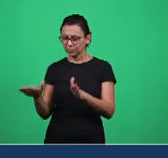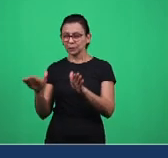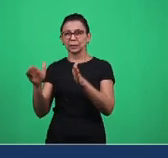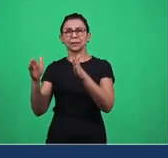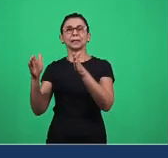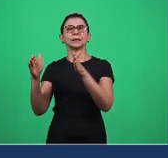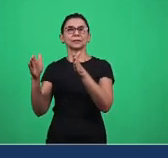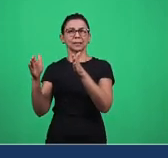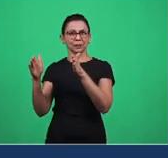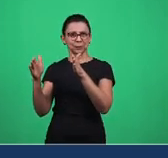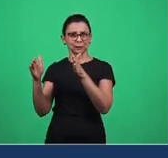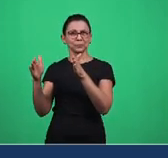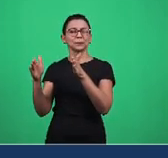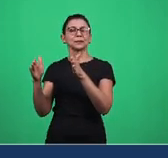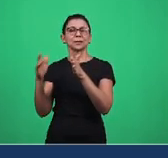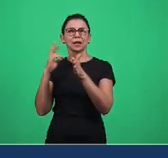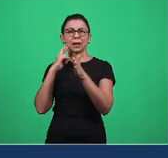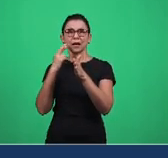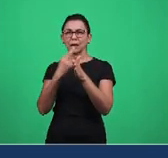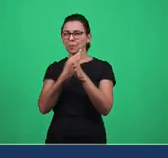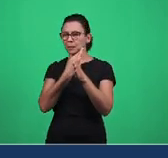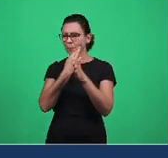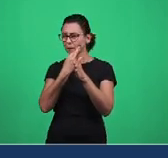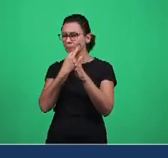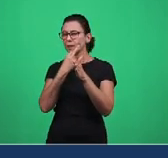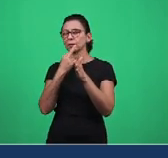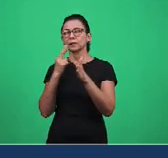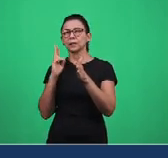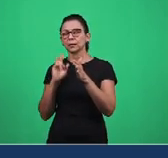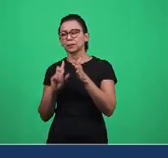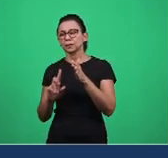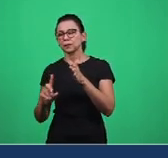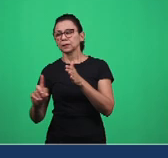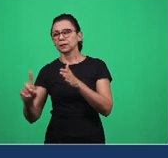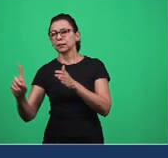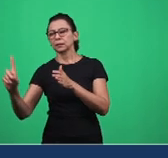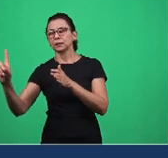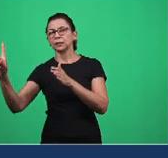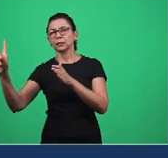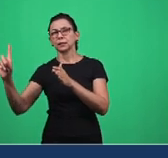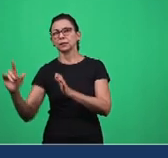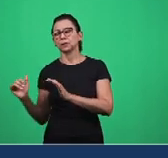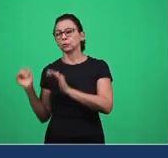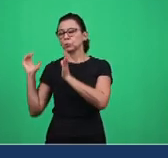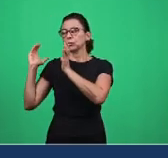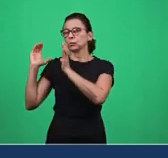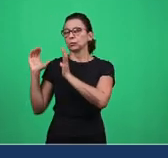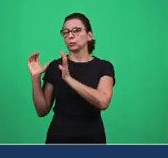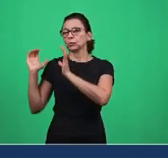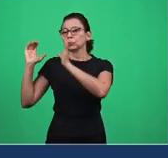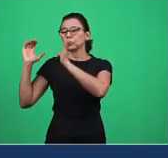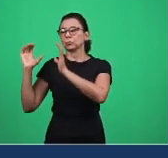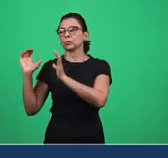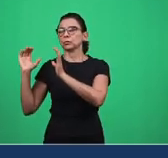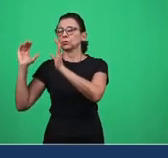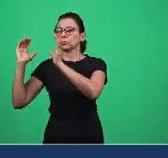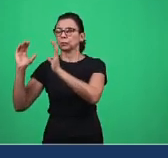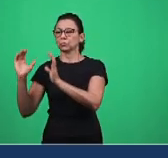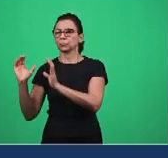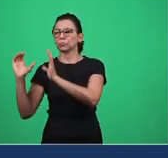d'Eliezer, regardez, elle bougeait, elle était pressée. C'était un autre aspect